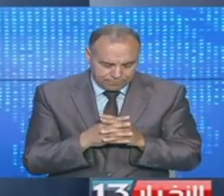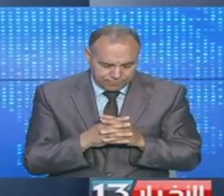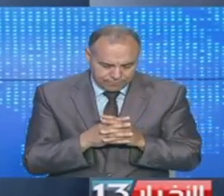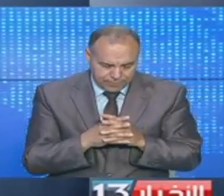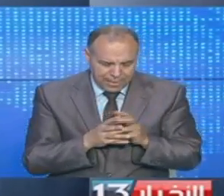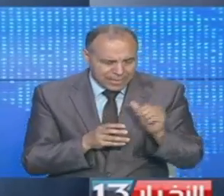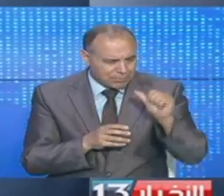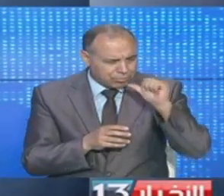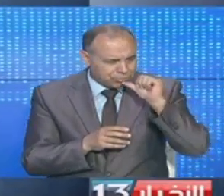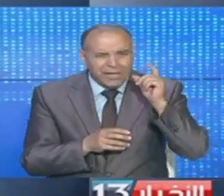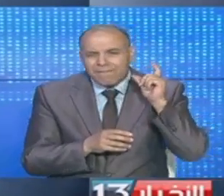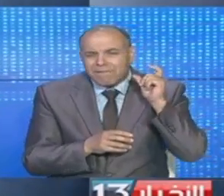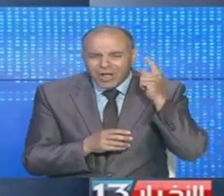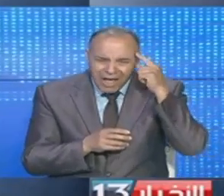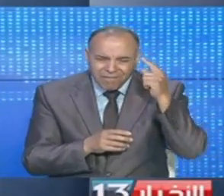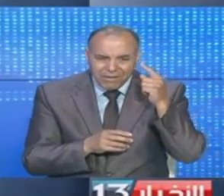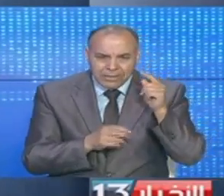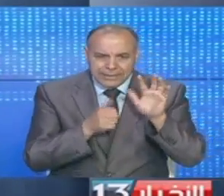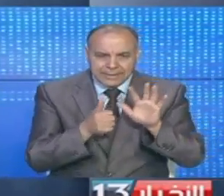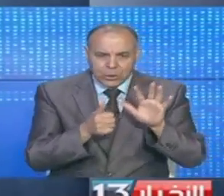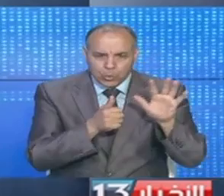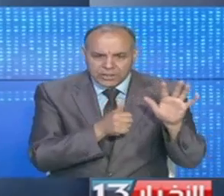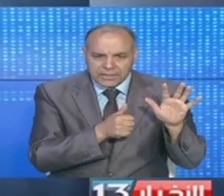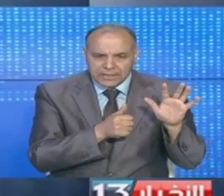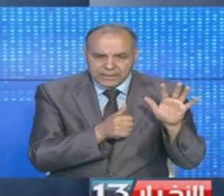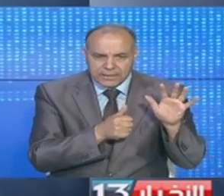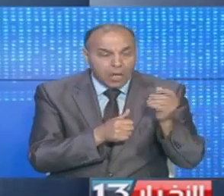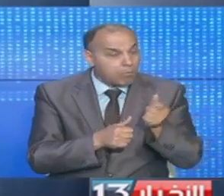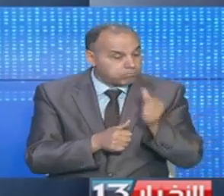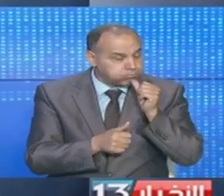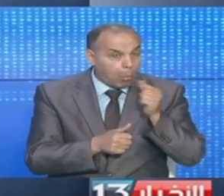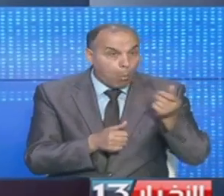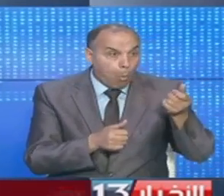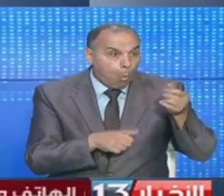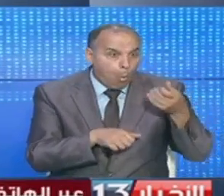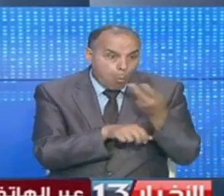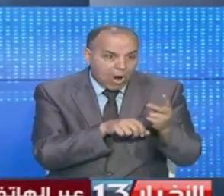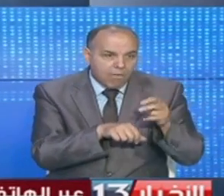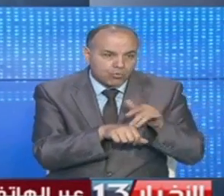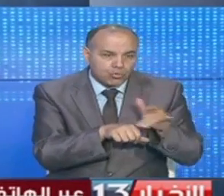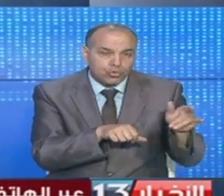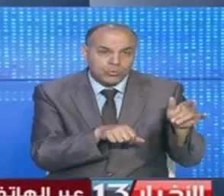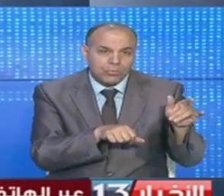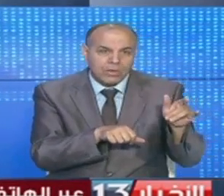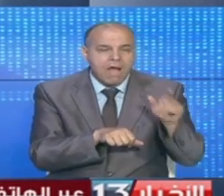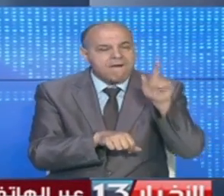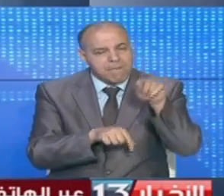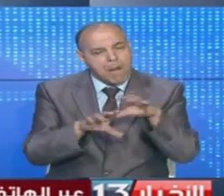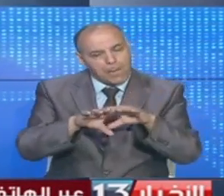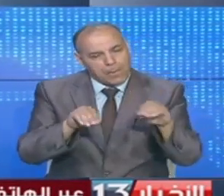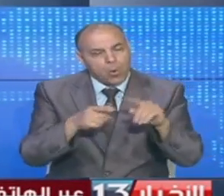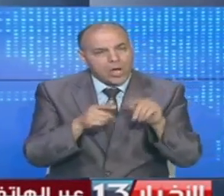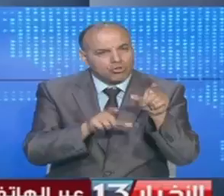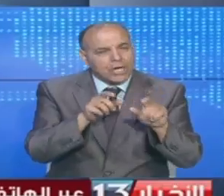المادة دي ثبت 66 حالة تسمم إلى حد الآن. نعم. والعدد هذا مستقر منذ